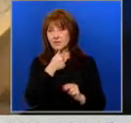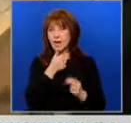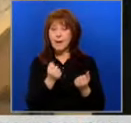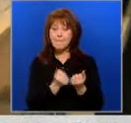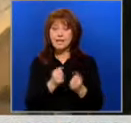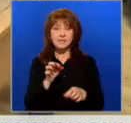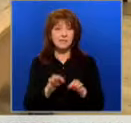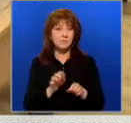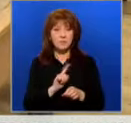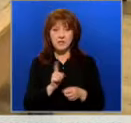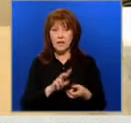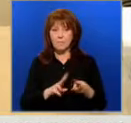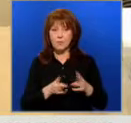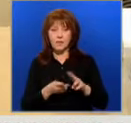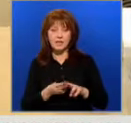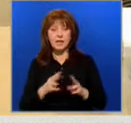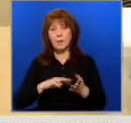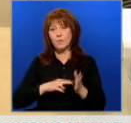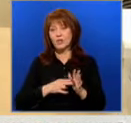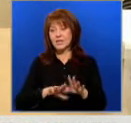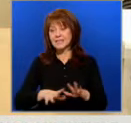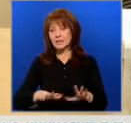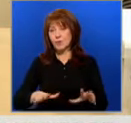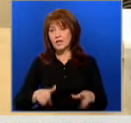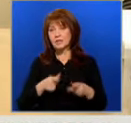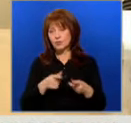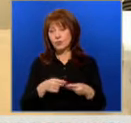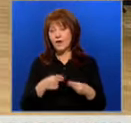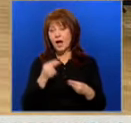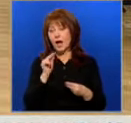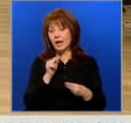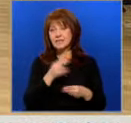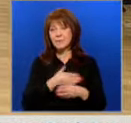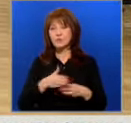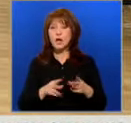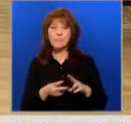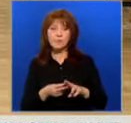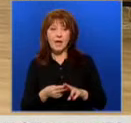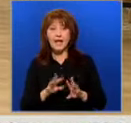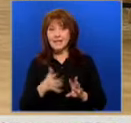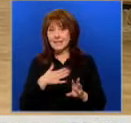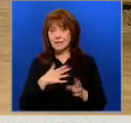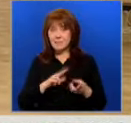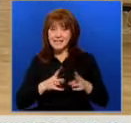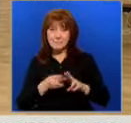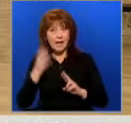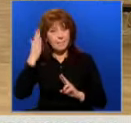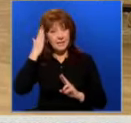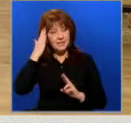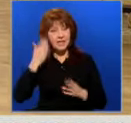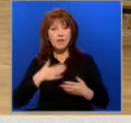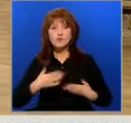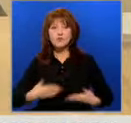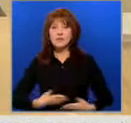Местните избори не промениха коренно политическата ситуация, е оценката на ППДБ. Според тях, за да има смяна на министри, е